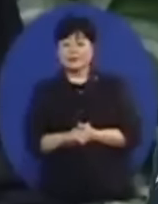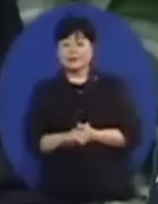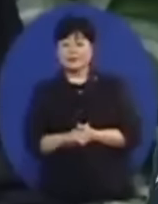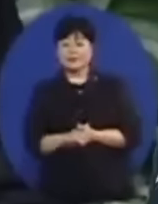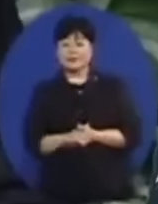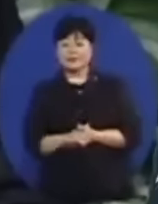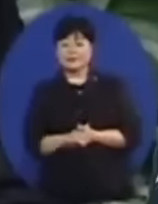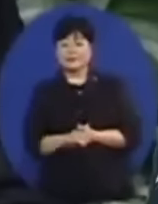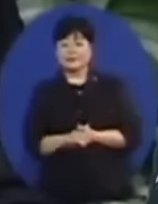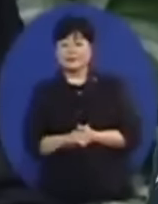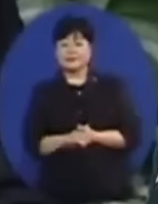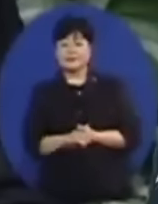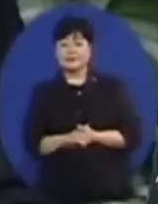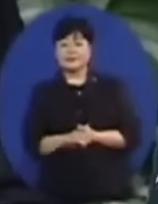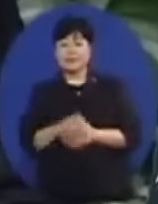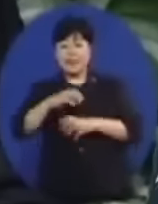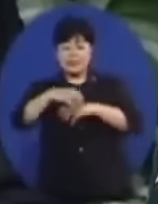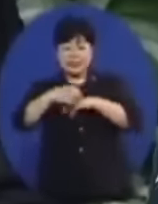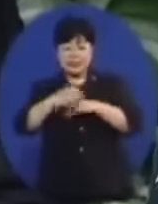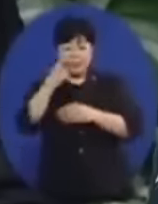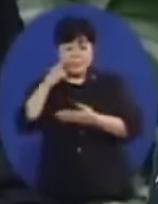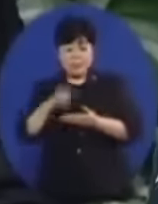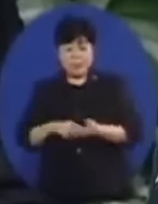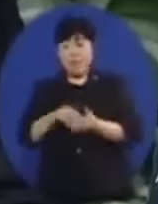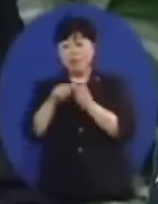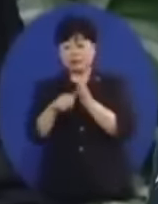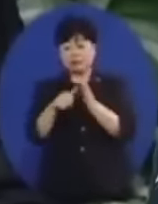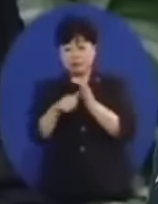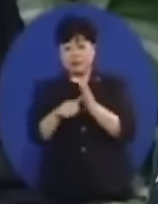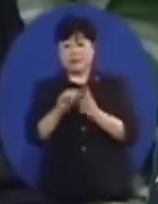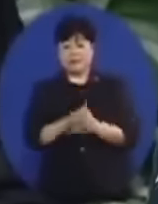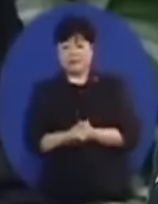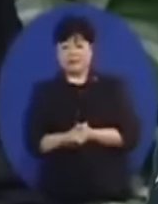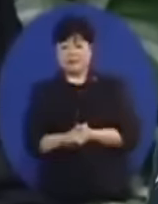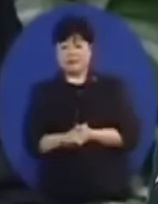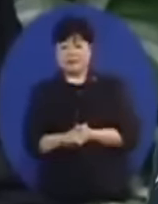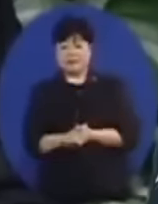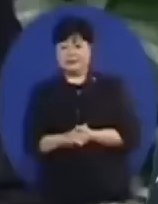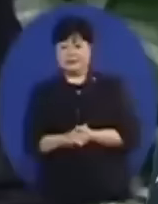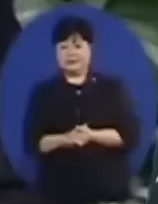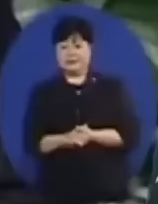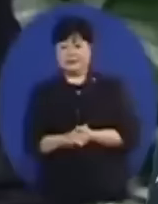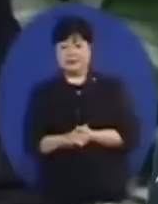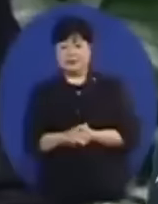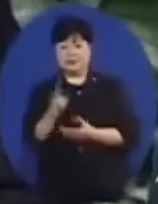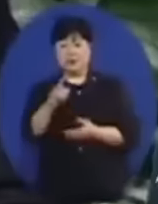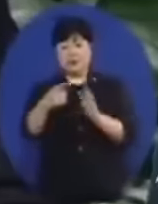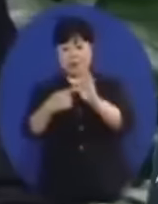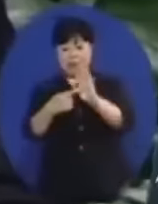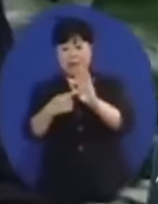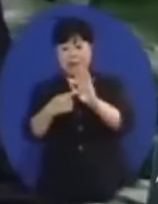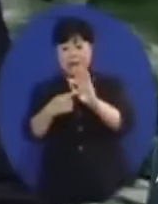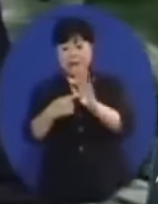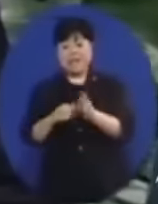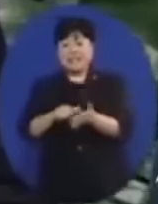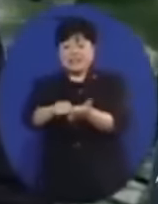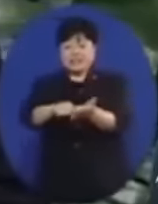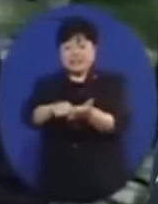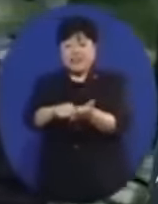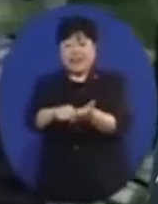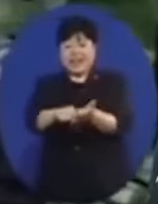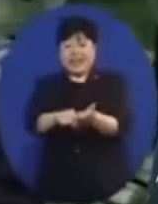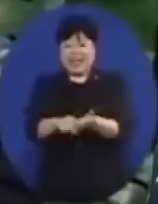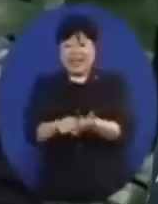당연하다고 생각할 수 있는데, 그 세계적인 발명품에 뭐가 하나 나왔냐면 지우개가